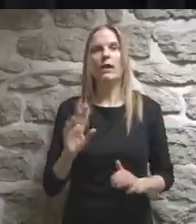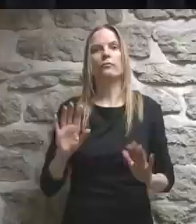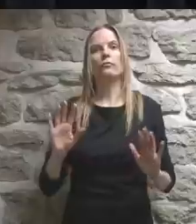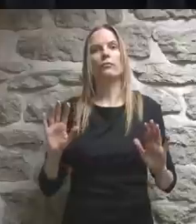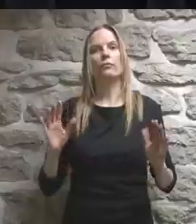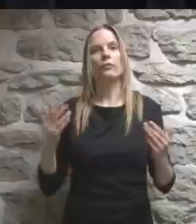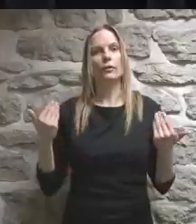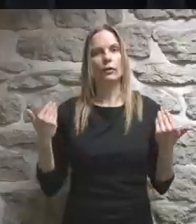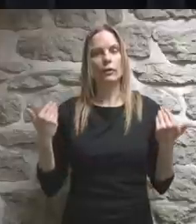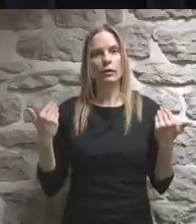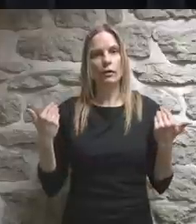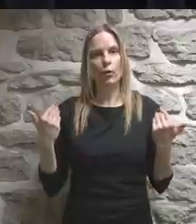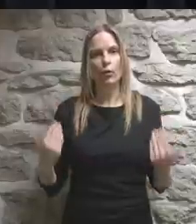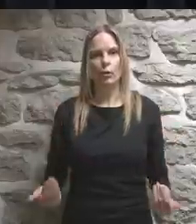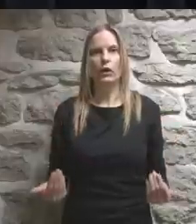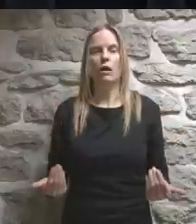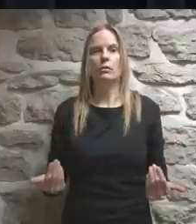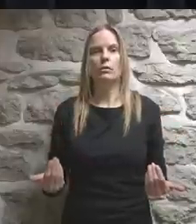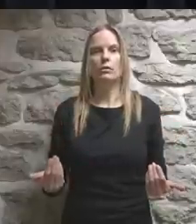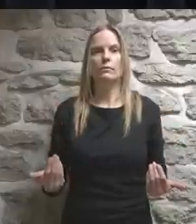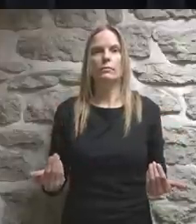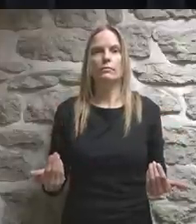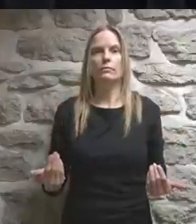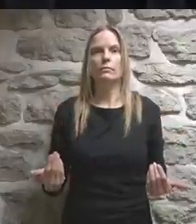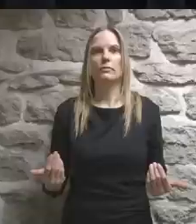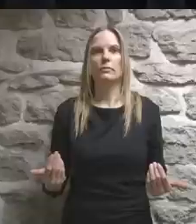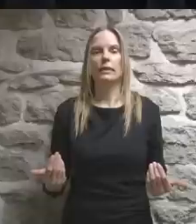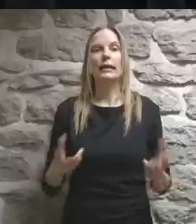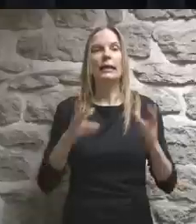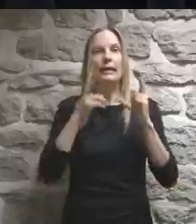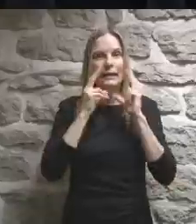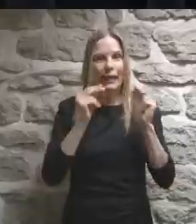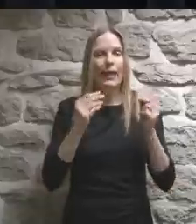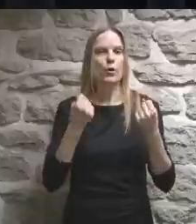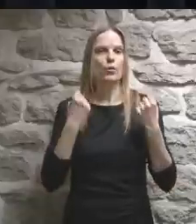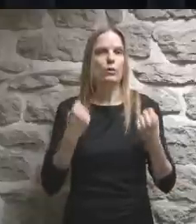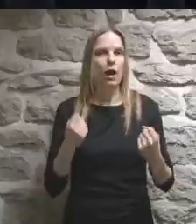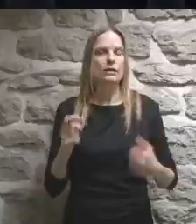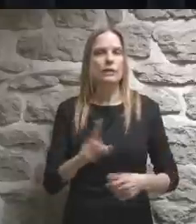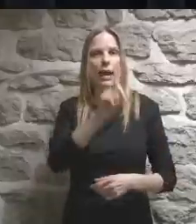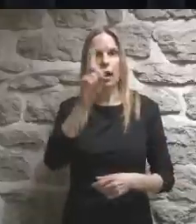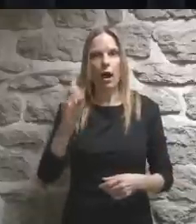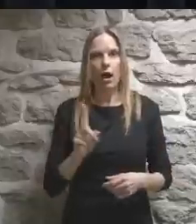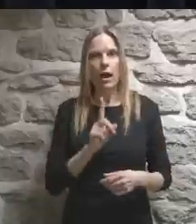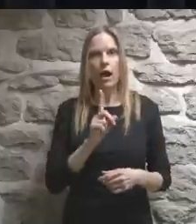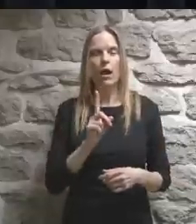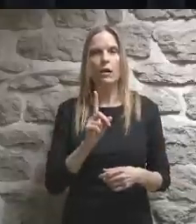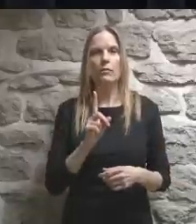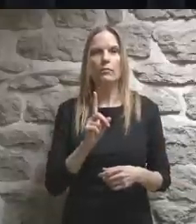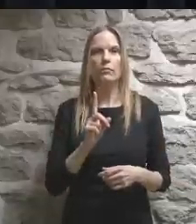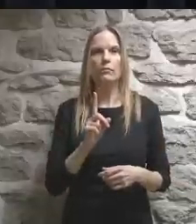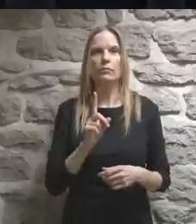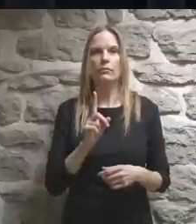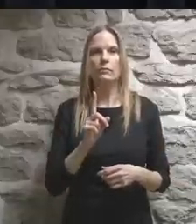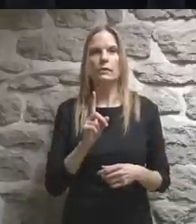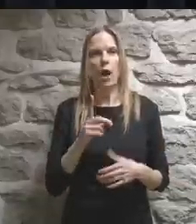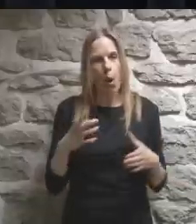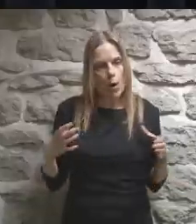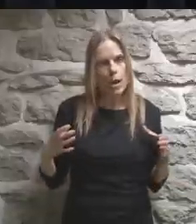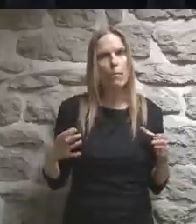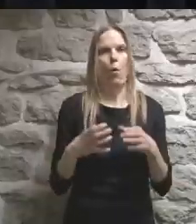me siis tegelikult rasketel aegadel hoiame